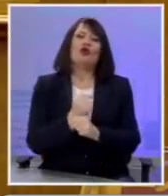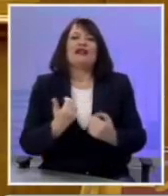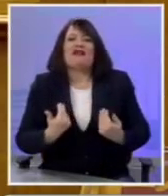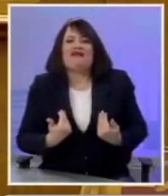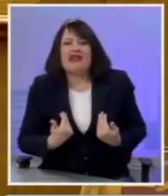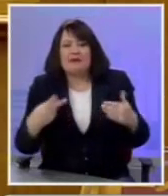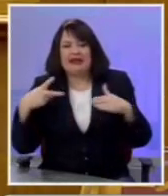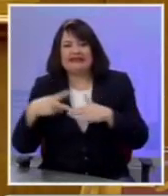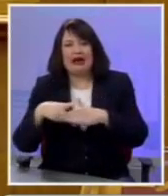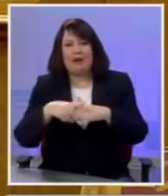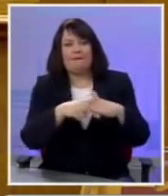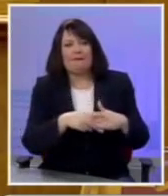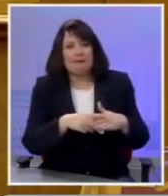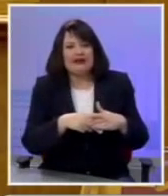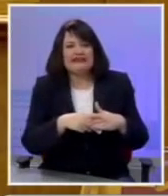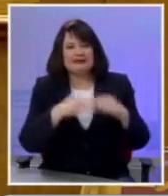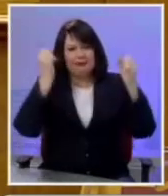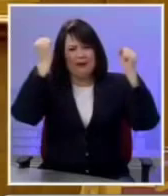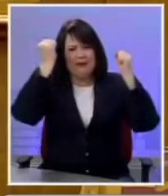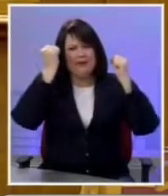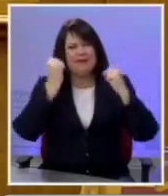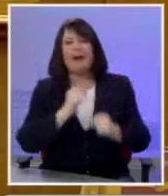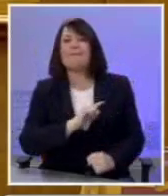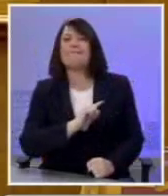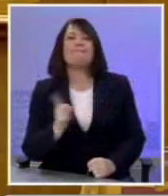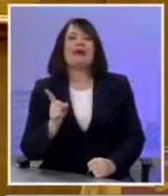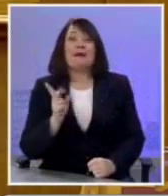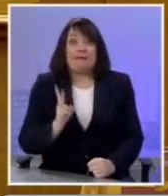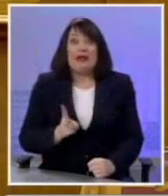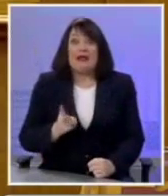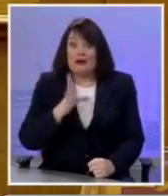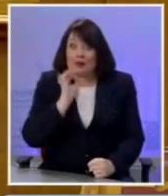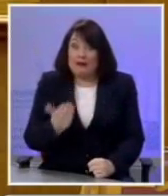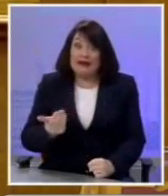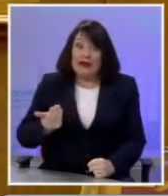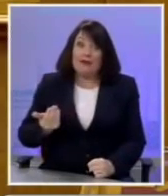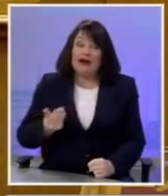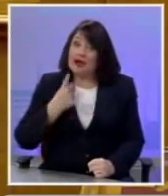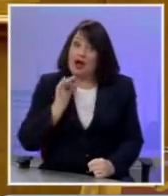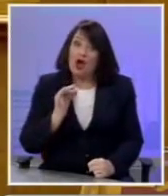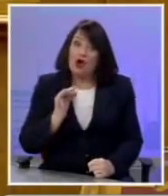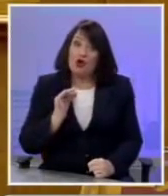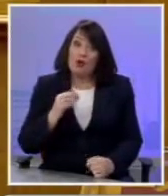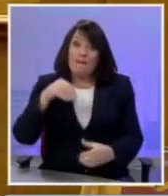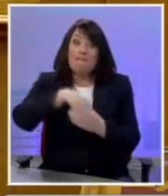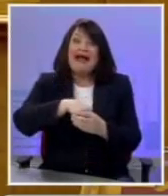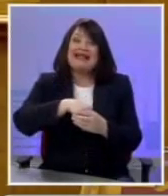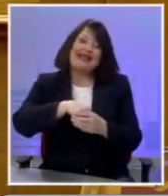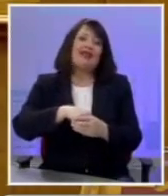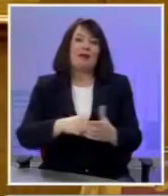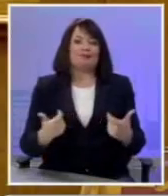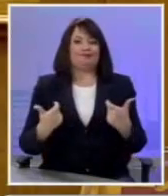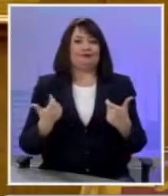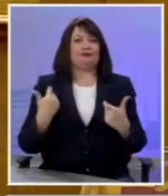τράπεζες να μην υποστούν την μεγάλη ζημία στην οποία κινδυνεύσαμε πράγματι λόγω της ενέδρας που κάποιοι μας είχαν στήσει τον